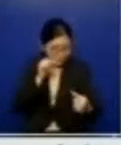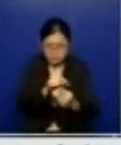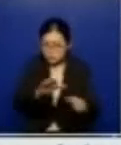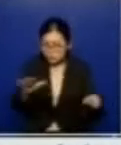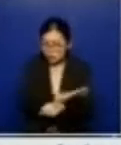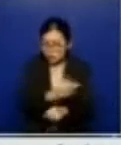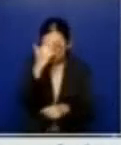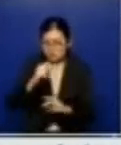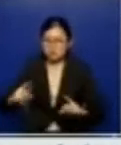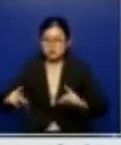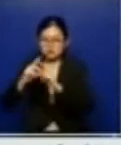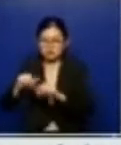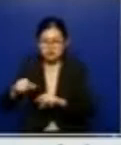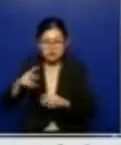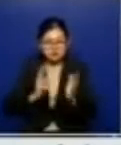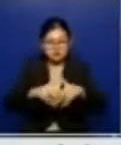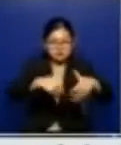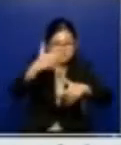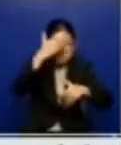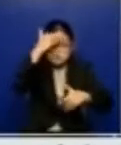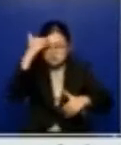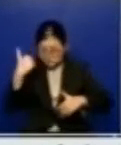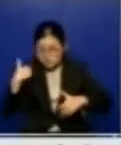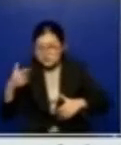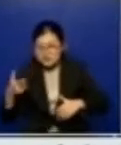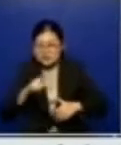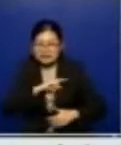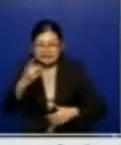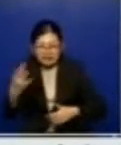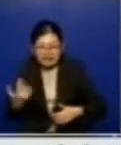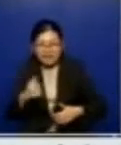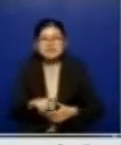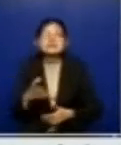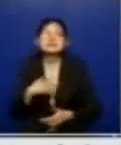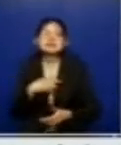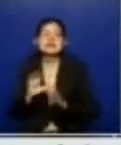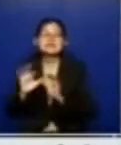ลืมผมอยากจะเสนอแนะว่าให้ท่านตั้งอาสาสมัครนะ